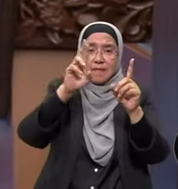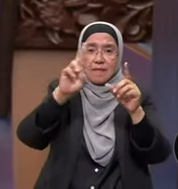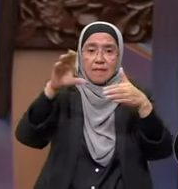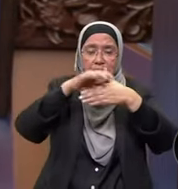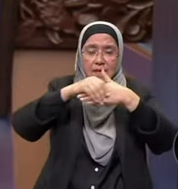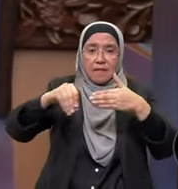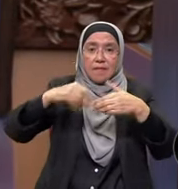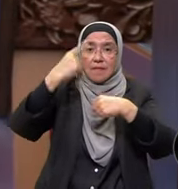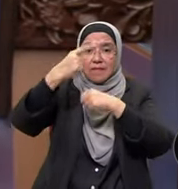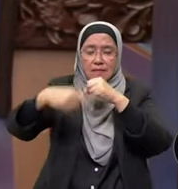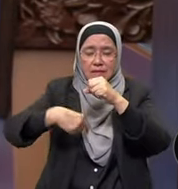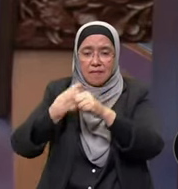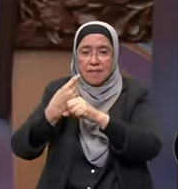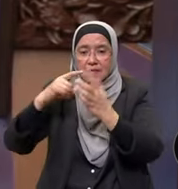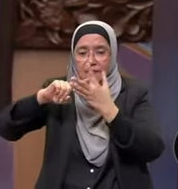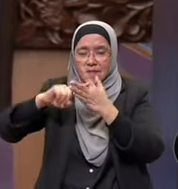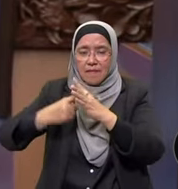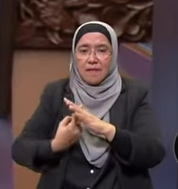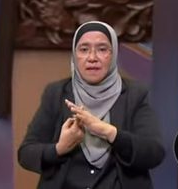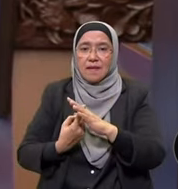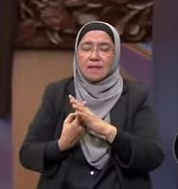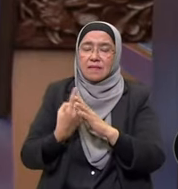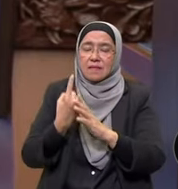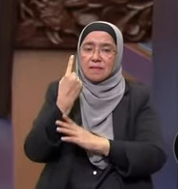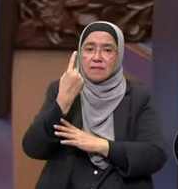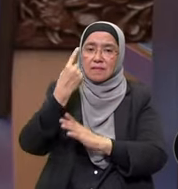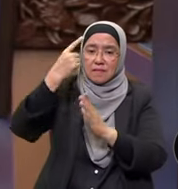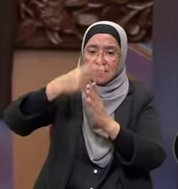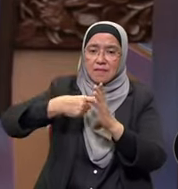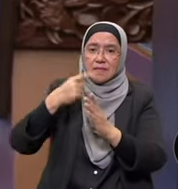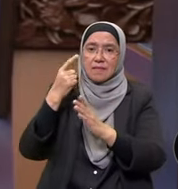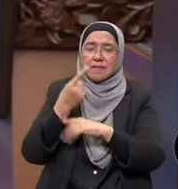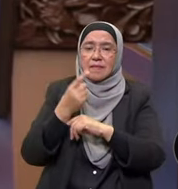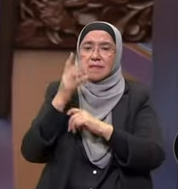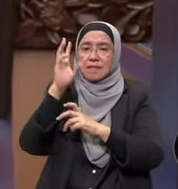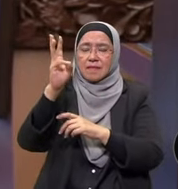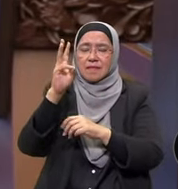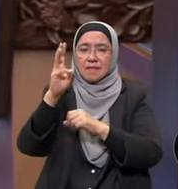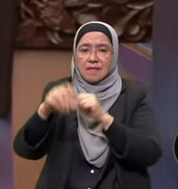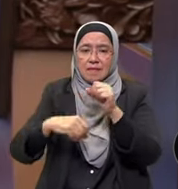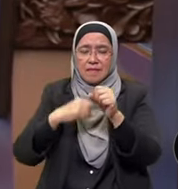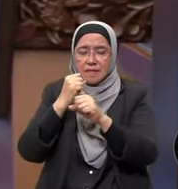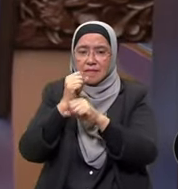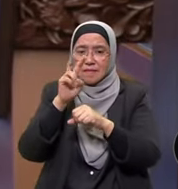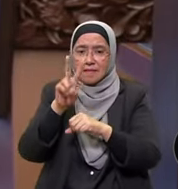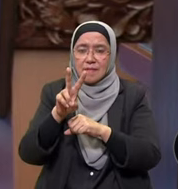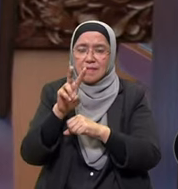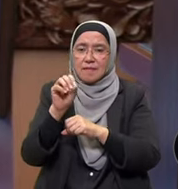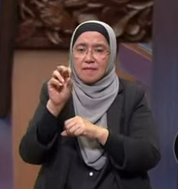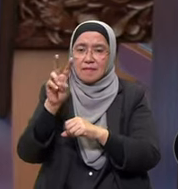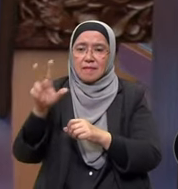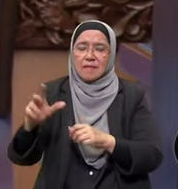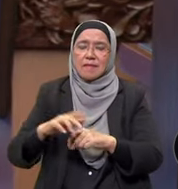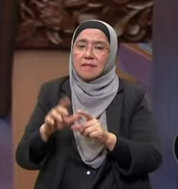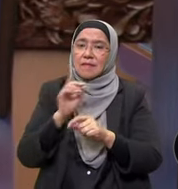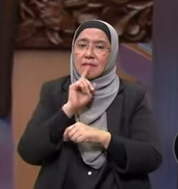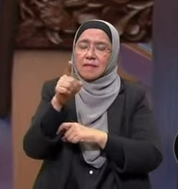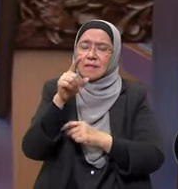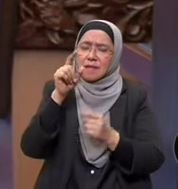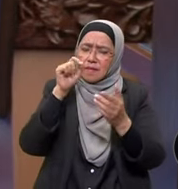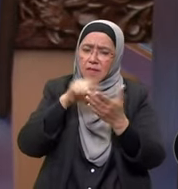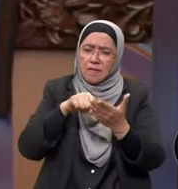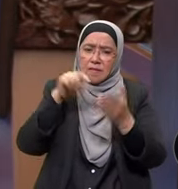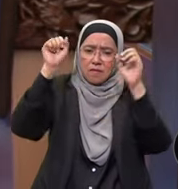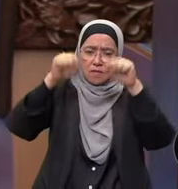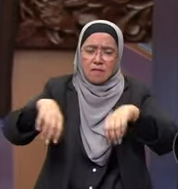Jun 2023 caruman sukarela ini boleh dibuat pada bila-bila masa melalui saluran aplikasi muda alih